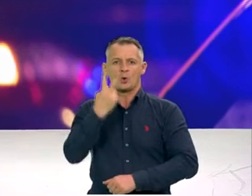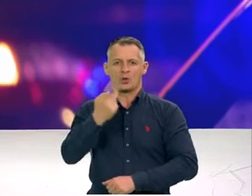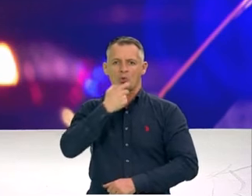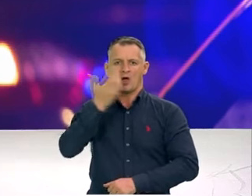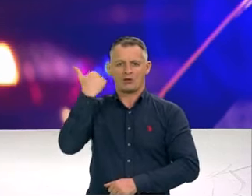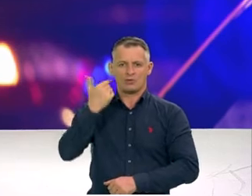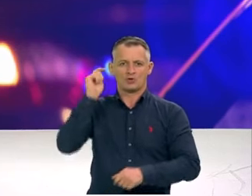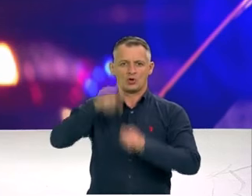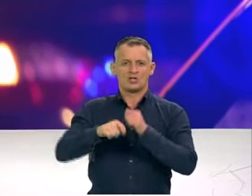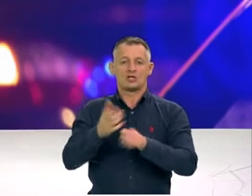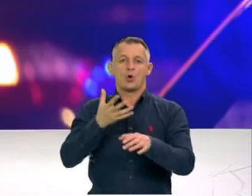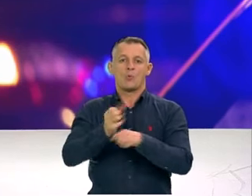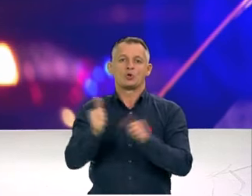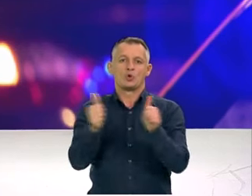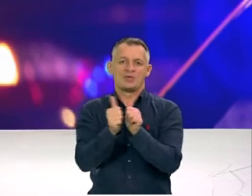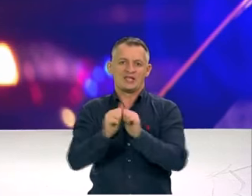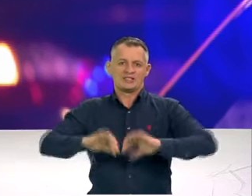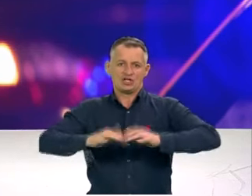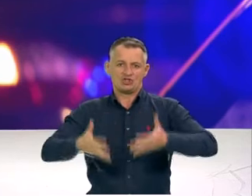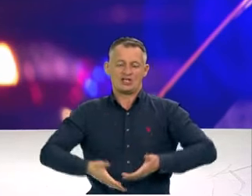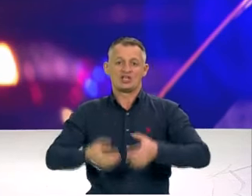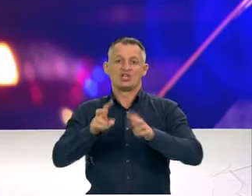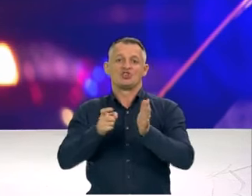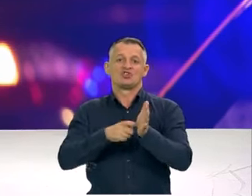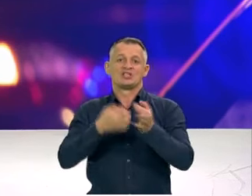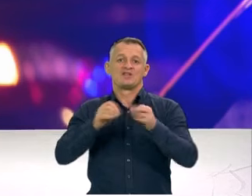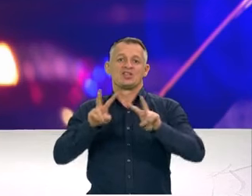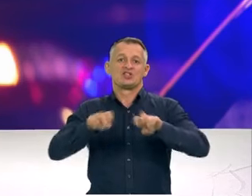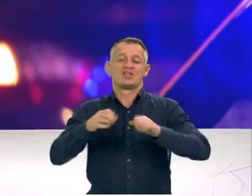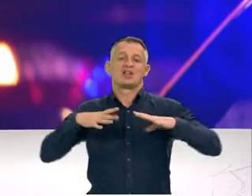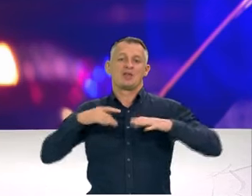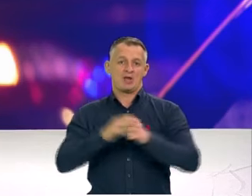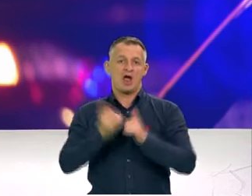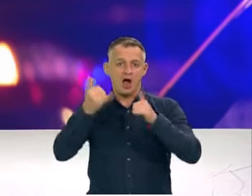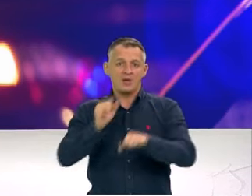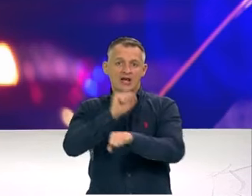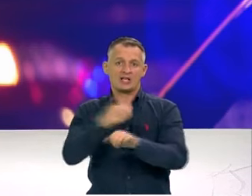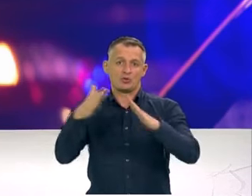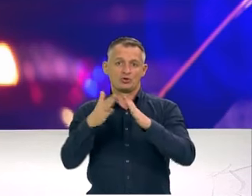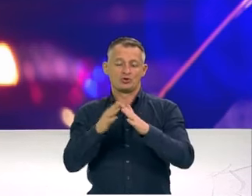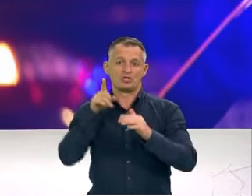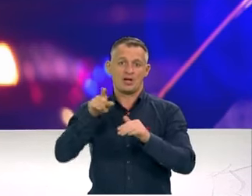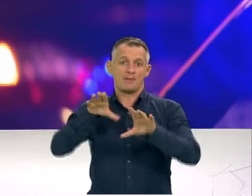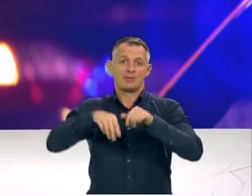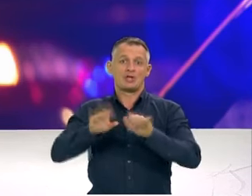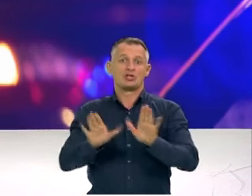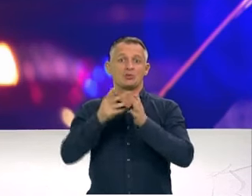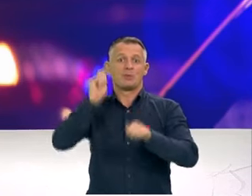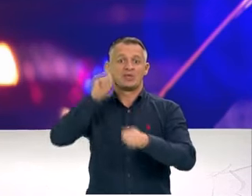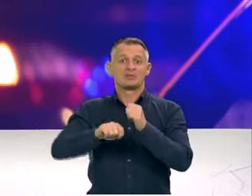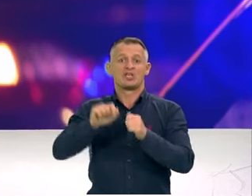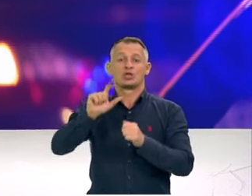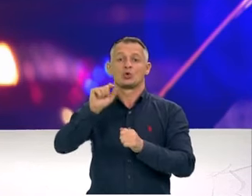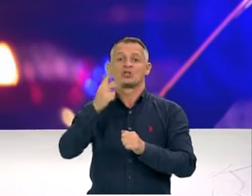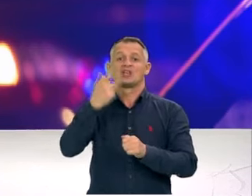condamnat că și a omorât iubita însărcinată cere să fie cercetat în libertate momentan este în arest la domiciliu deși a primit inițial o pedeapsă de